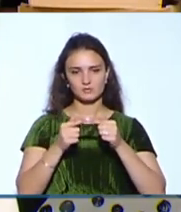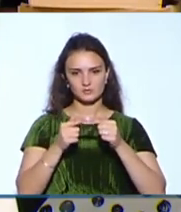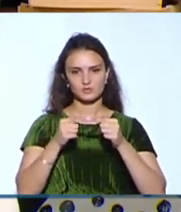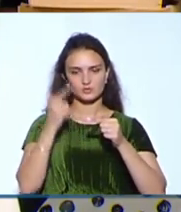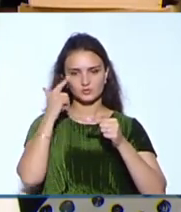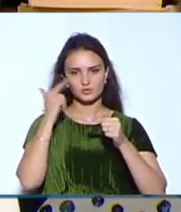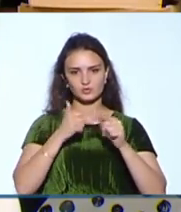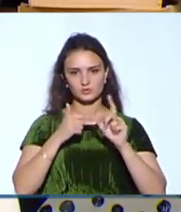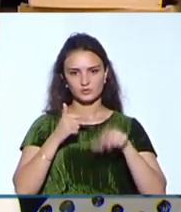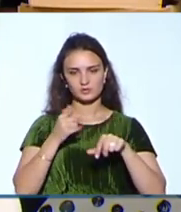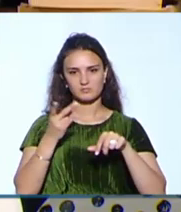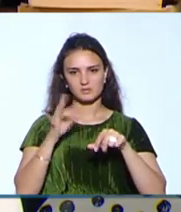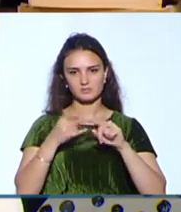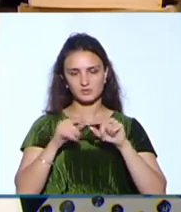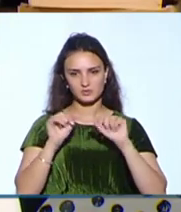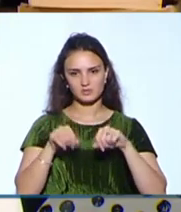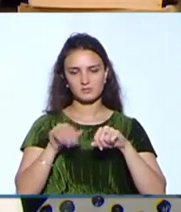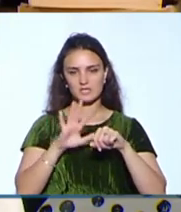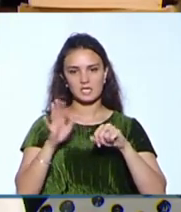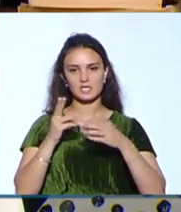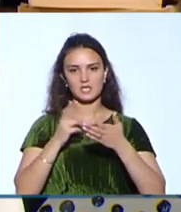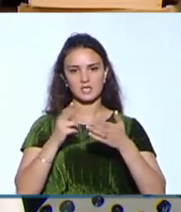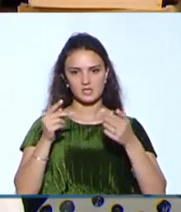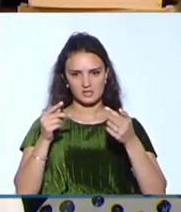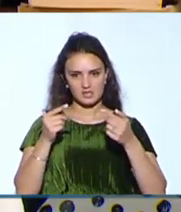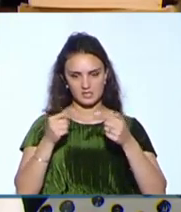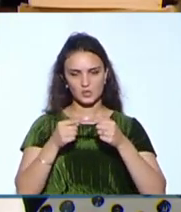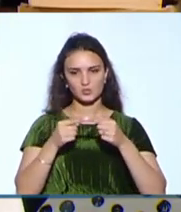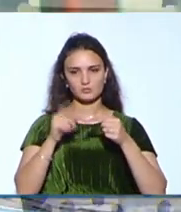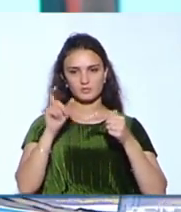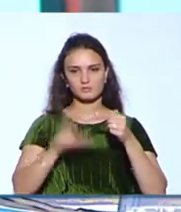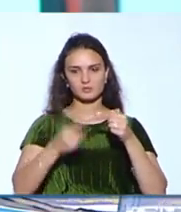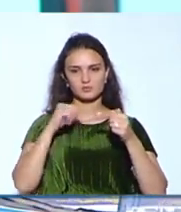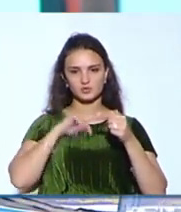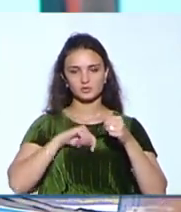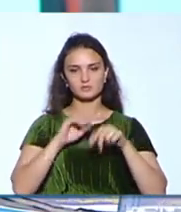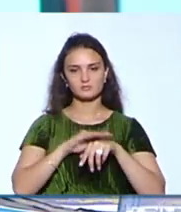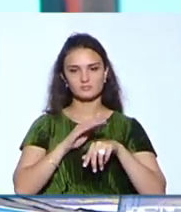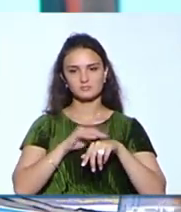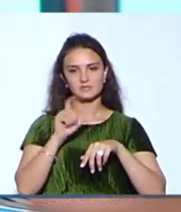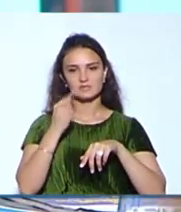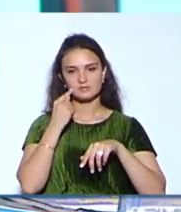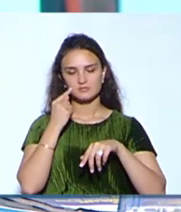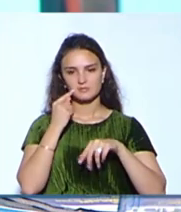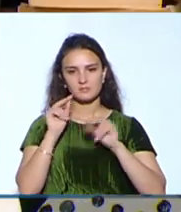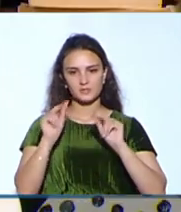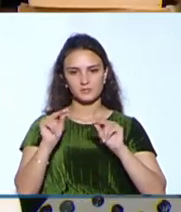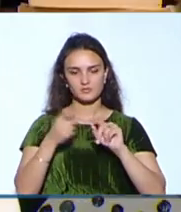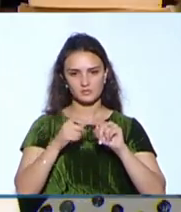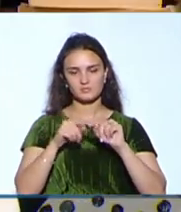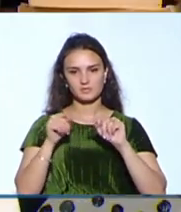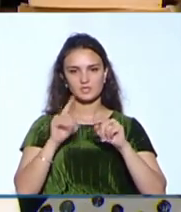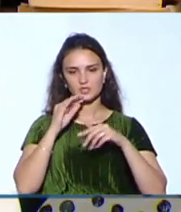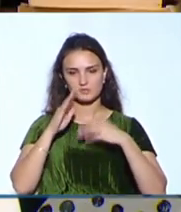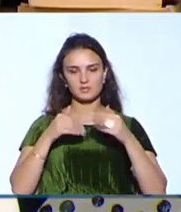მინიმუმ. თუმცა არ შეიძლება ეს არ ადასტურებდეს ამ ადამიანის შინაგან კეთილ სინდისიერებას, თუ სიკეთეს, თუ აი ესე შემდეგ,